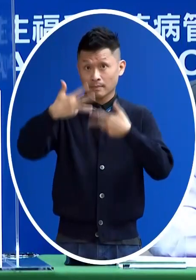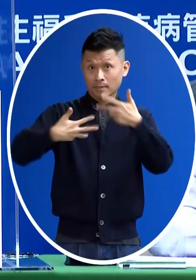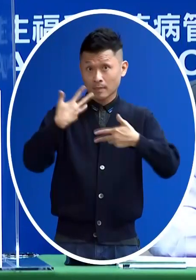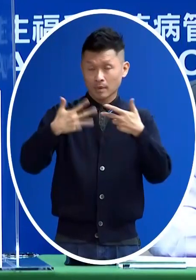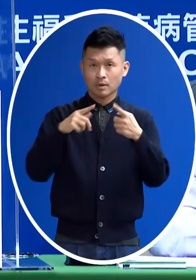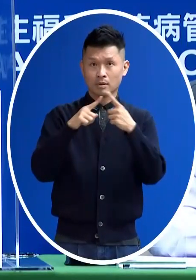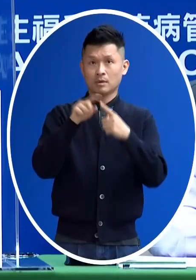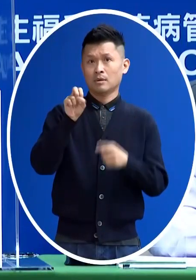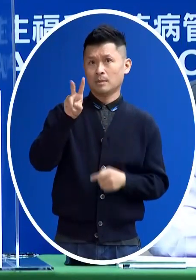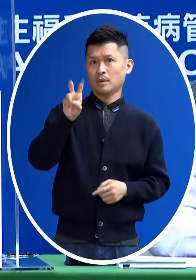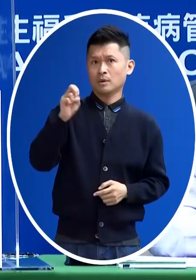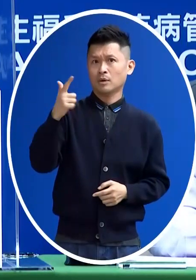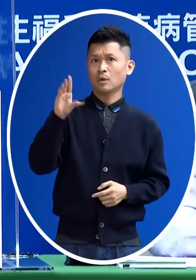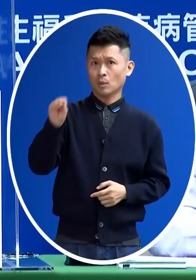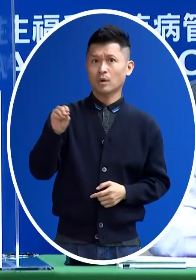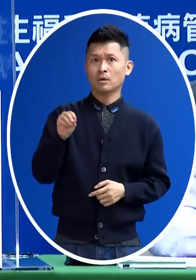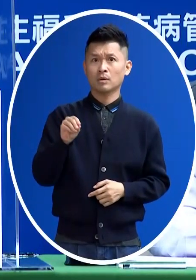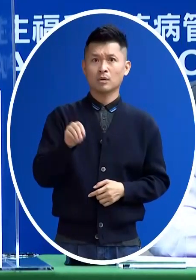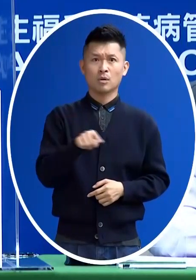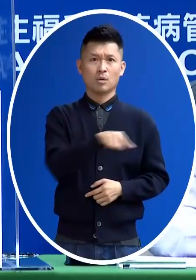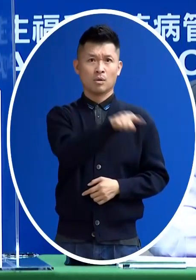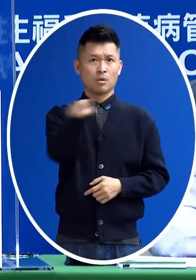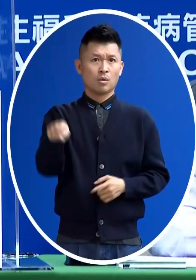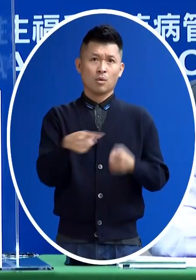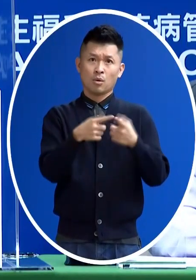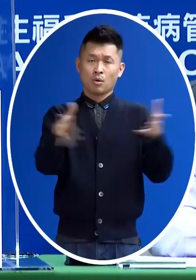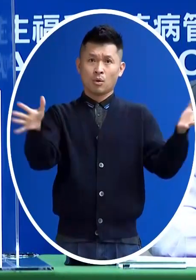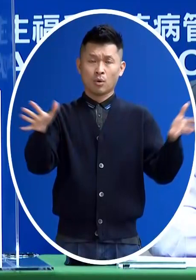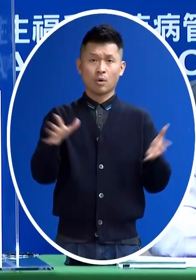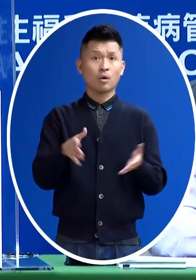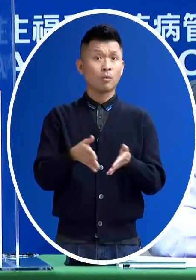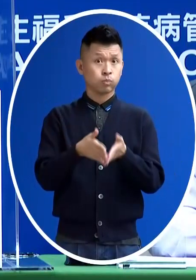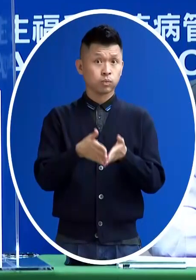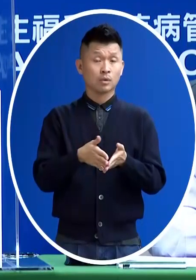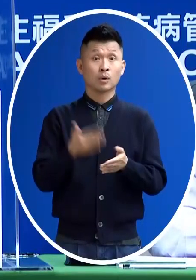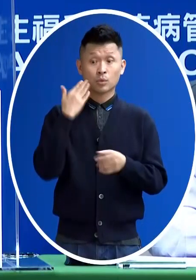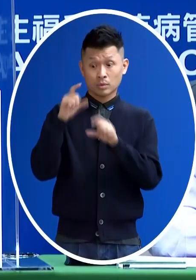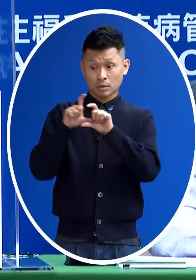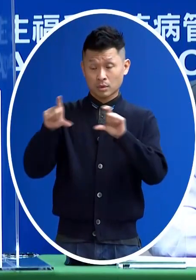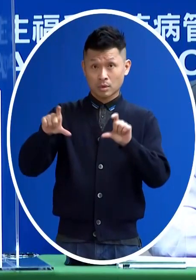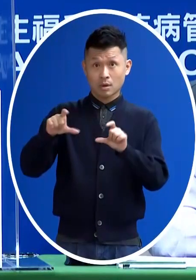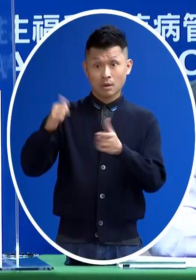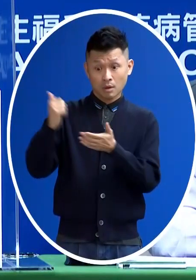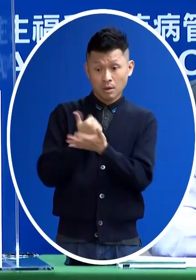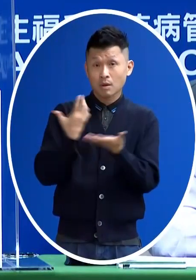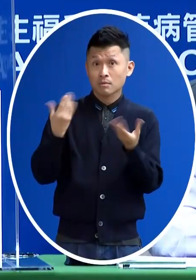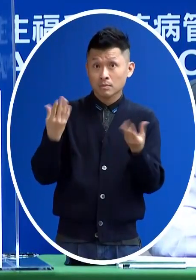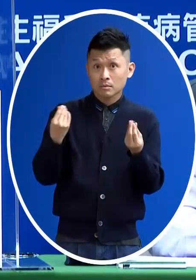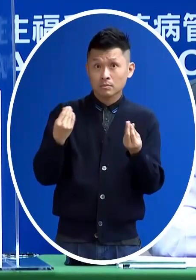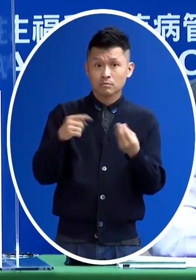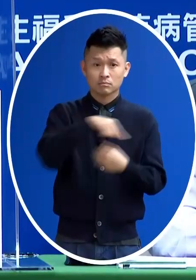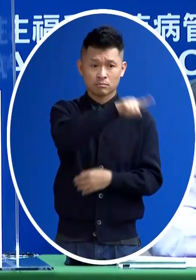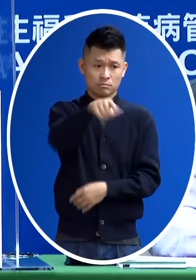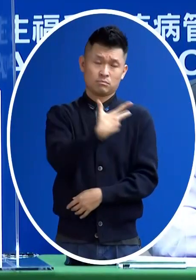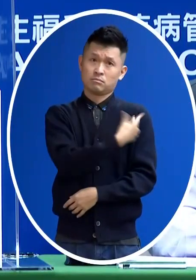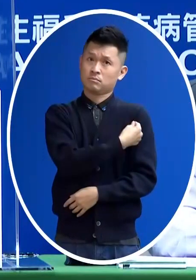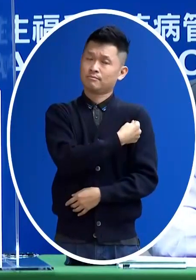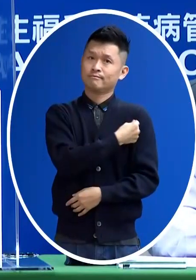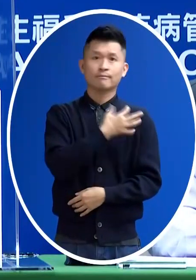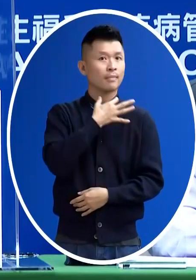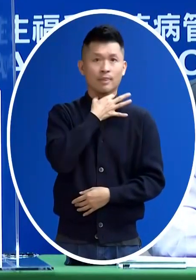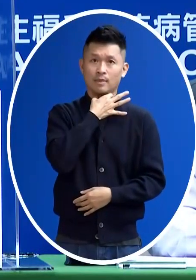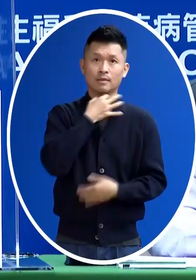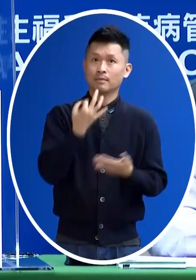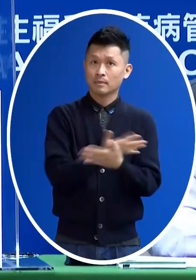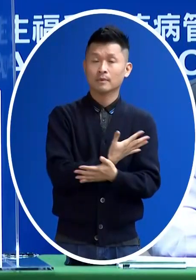226万人。好，所以这需求是在的哈，需求是在的。那如果没有这些疫苗，就没有办法让这些人来打。那这些